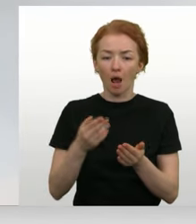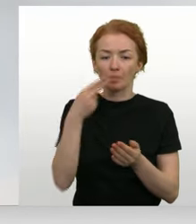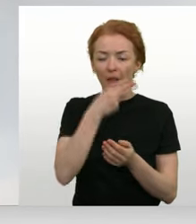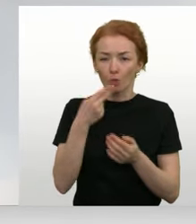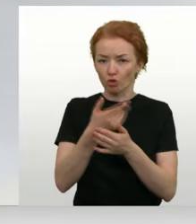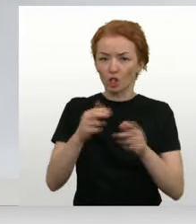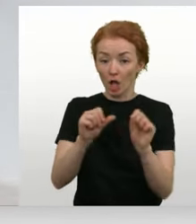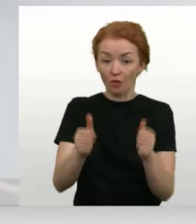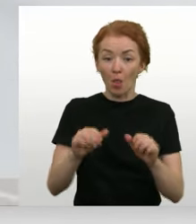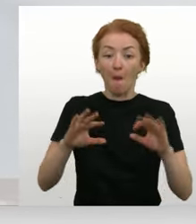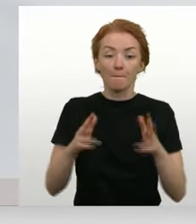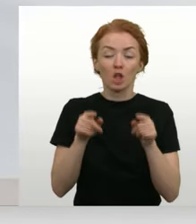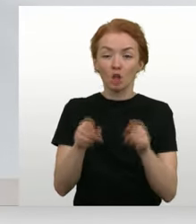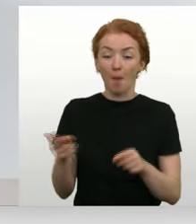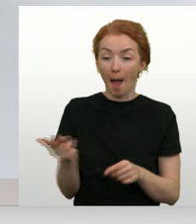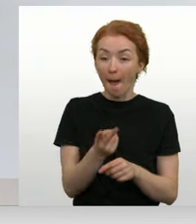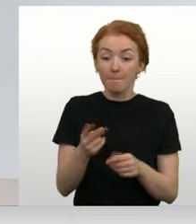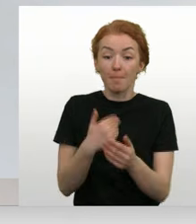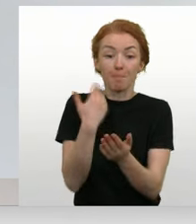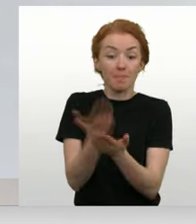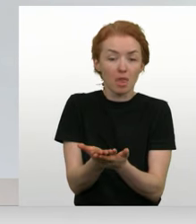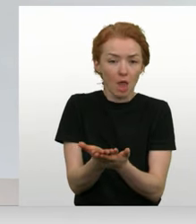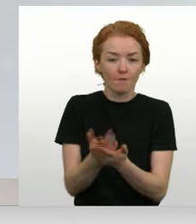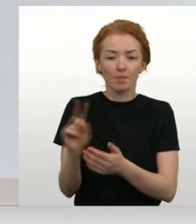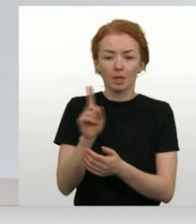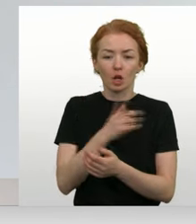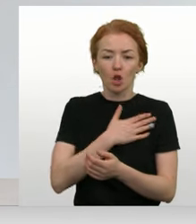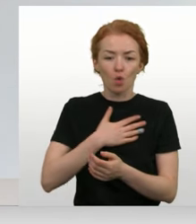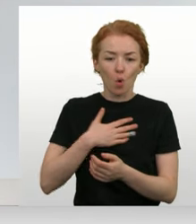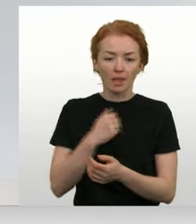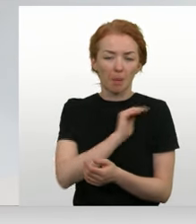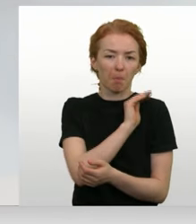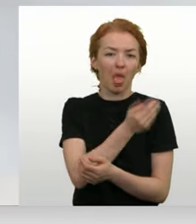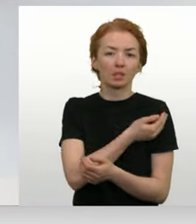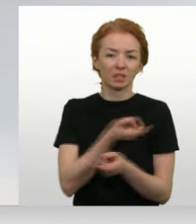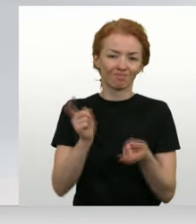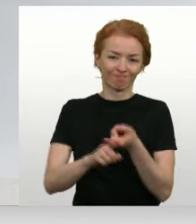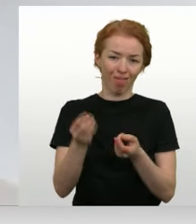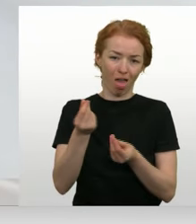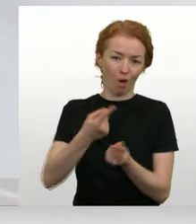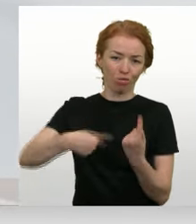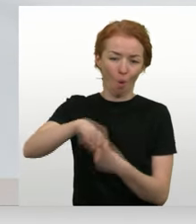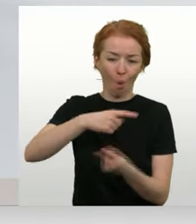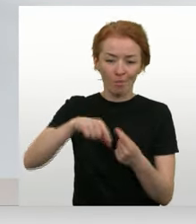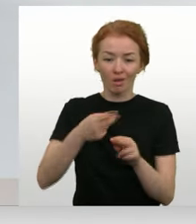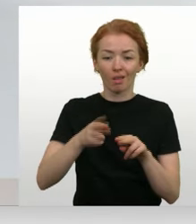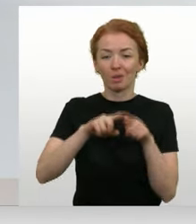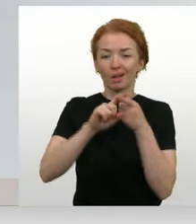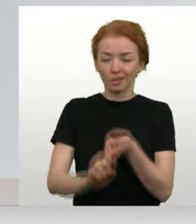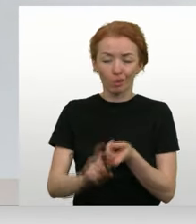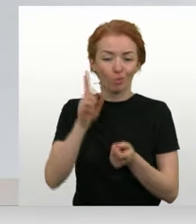Bet šiem abiem piedāvājumiem ir ļoti spēcīgi ekonomiski ietekmes, protams, un līdz ar to